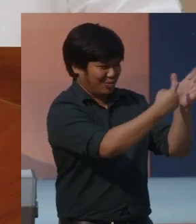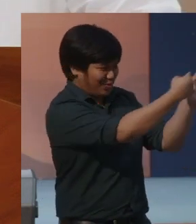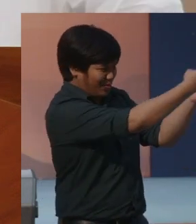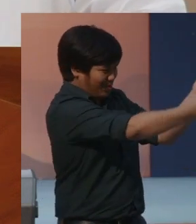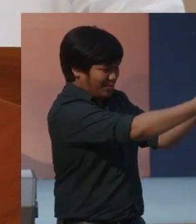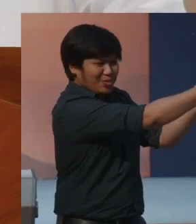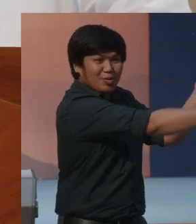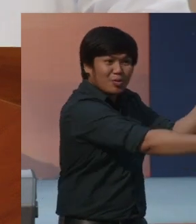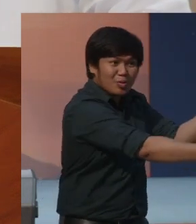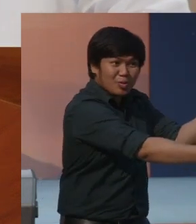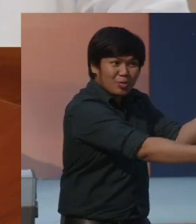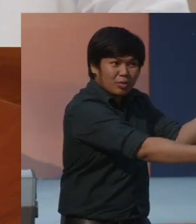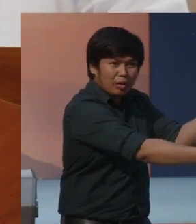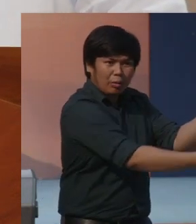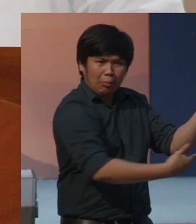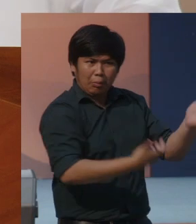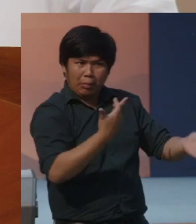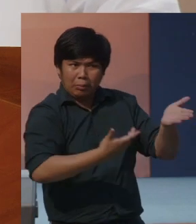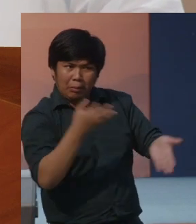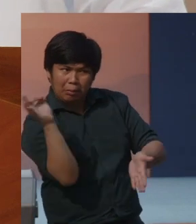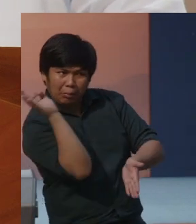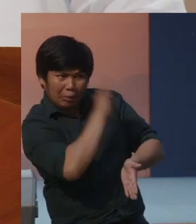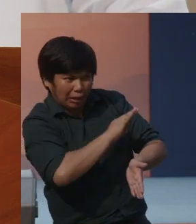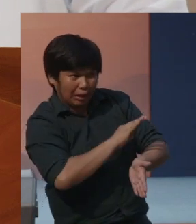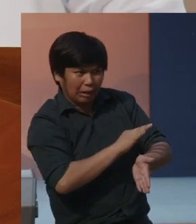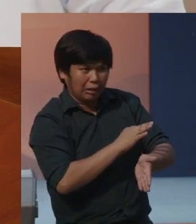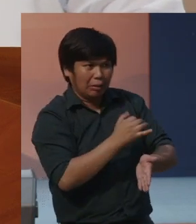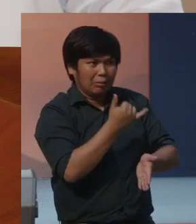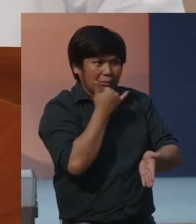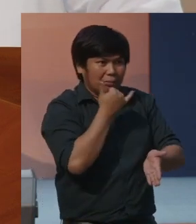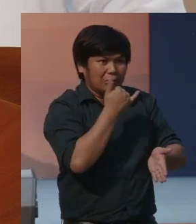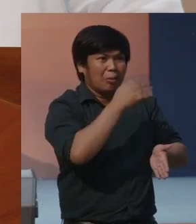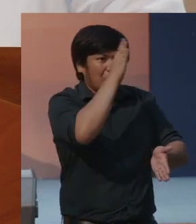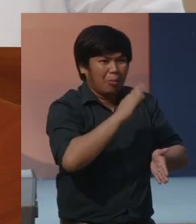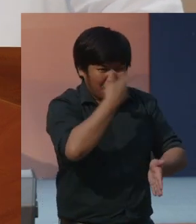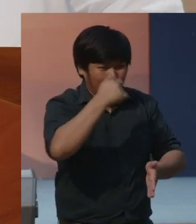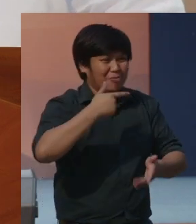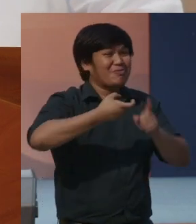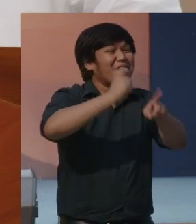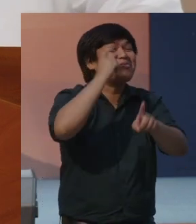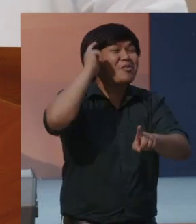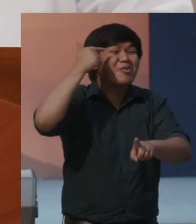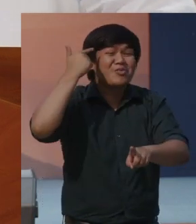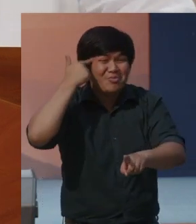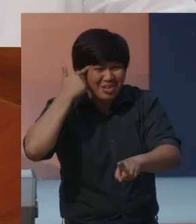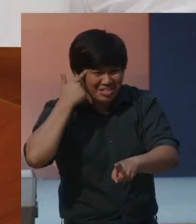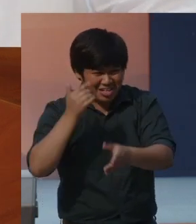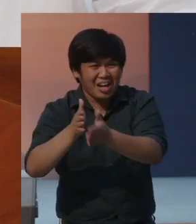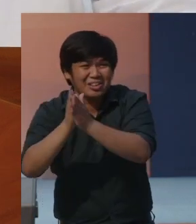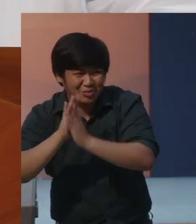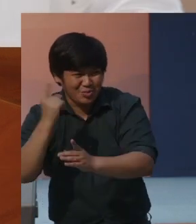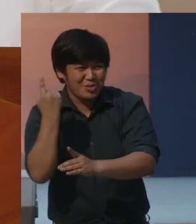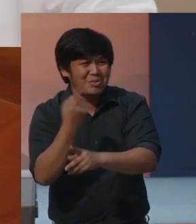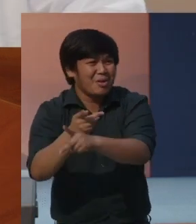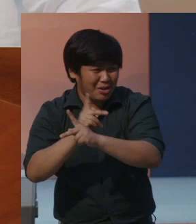baka government hospital to, baka palso na itong pregnancy kit na to. So nagpunta siya sa bahay, bumili siya ng